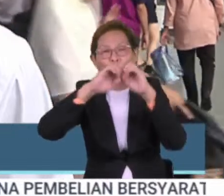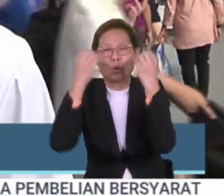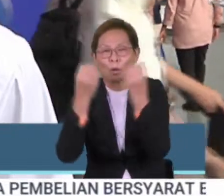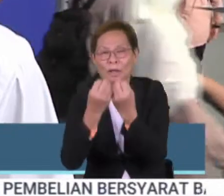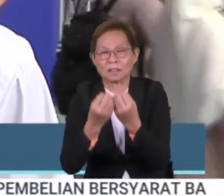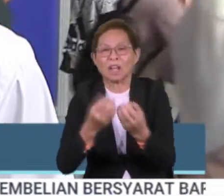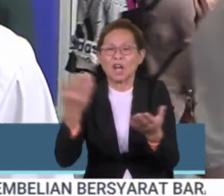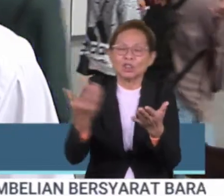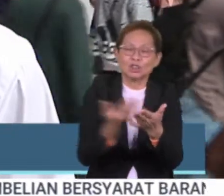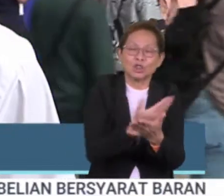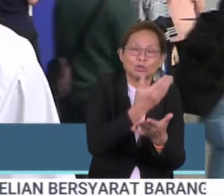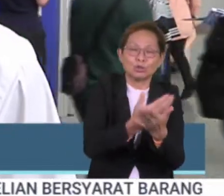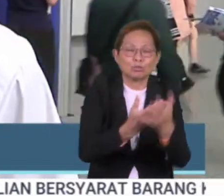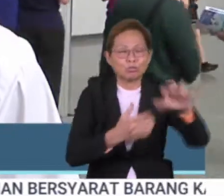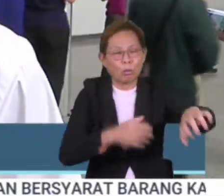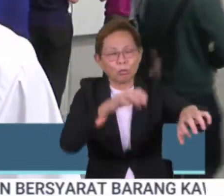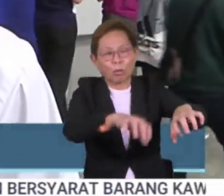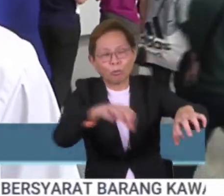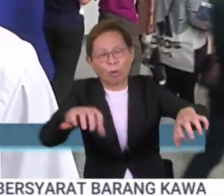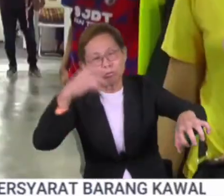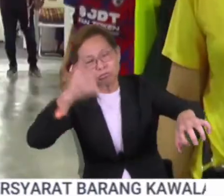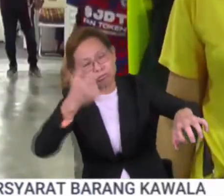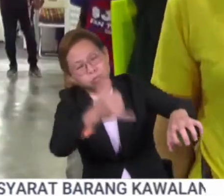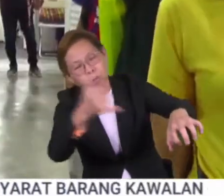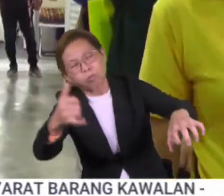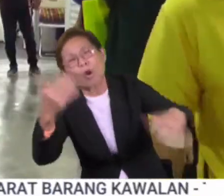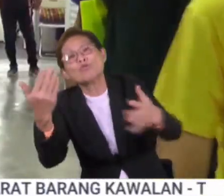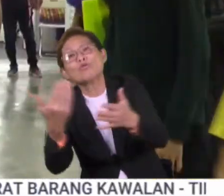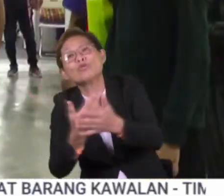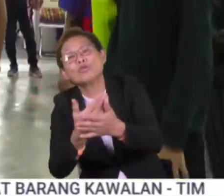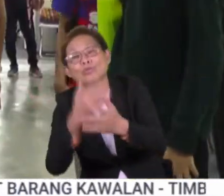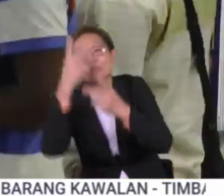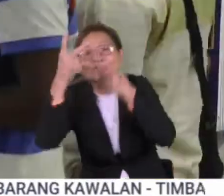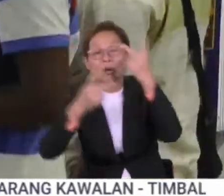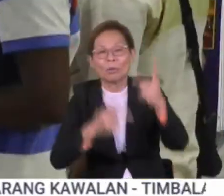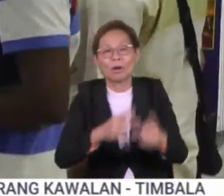organizations or the new destinations that are available. Nurlela Muhammad Noor.